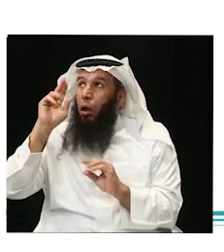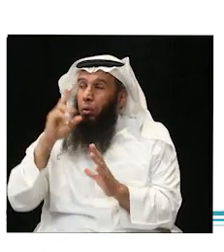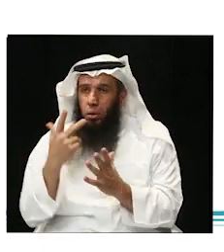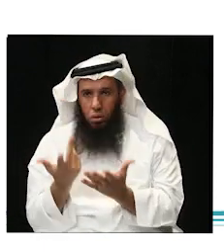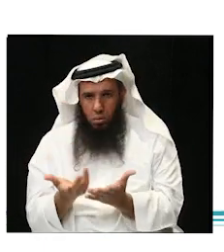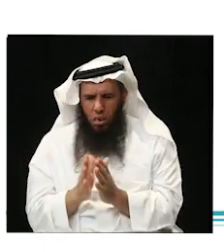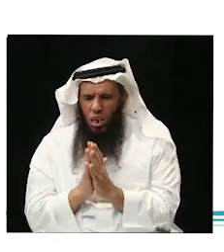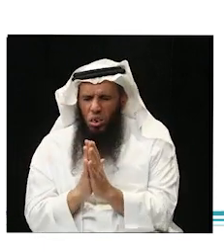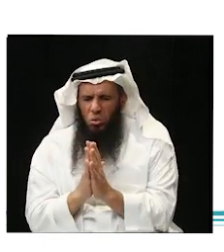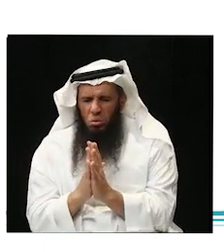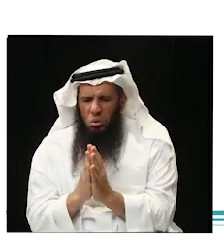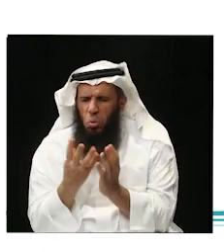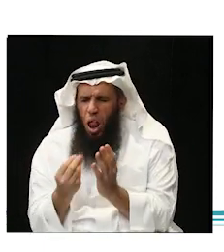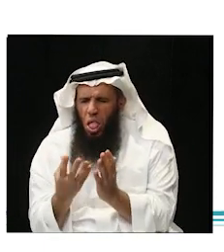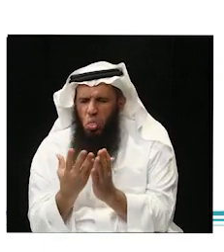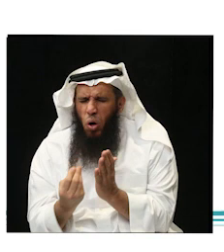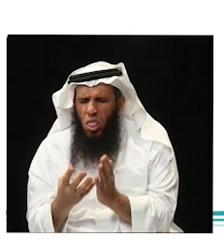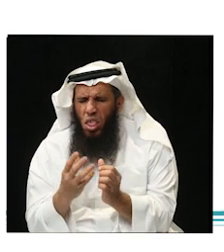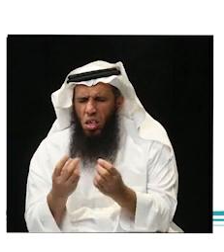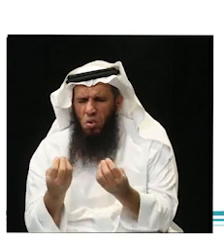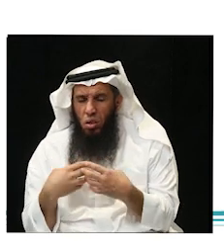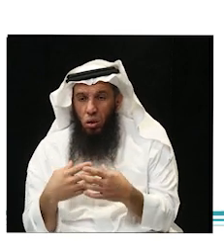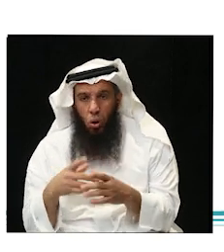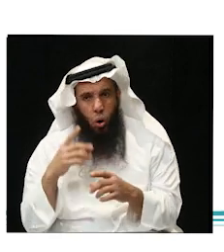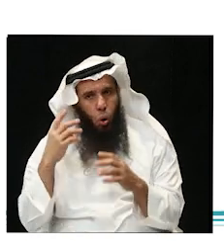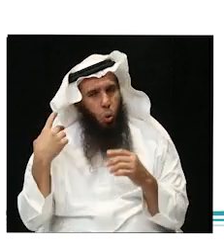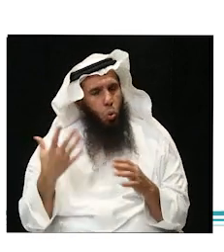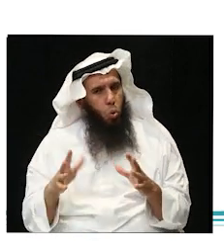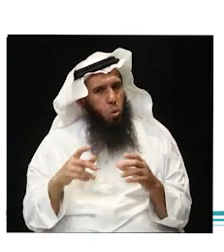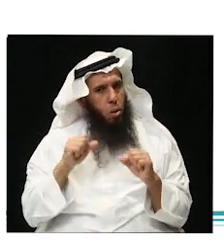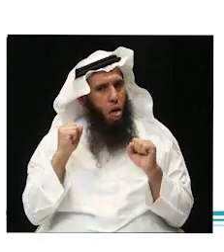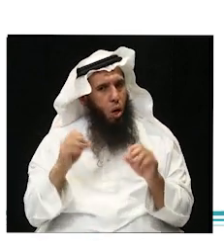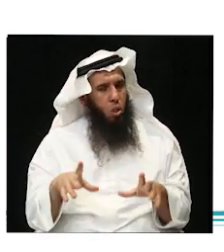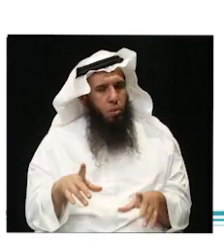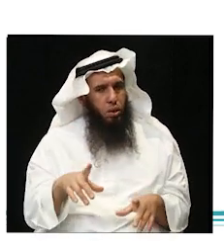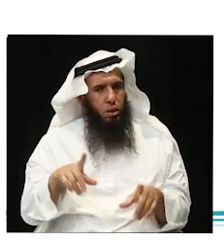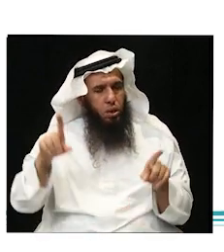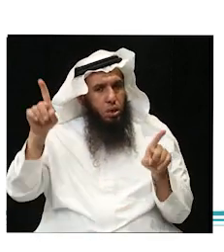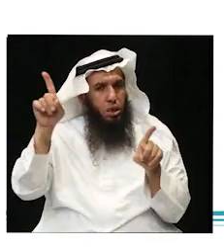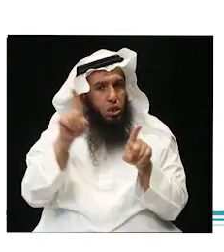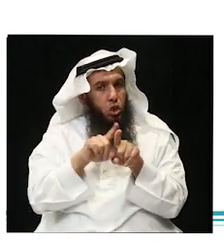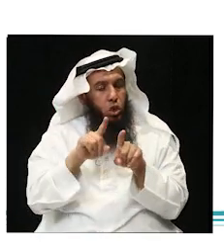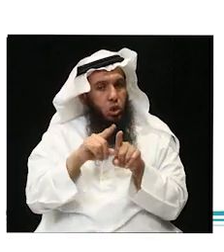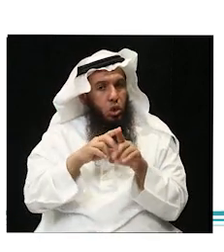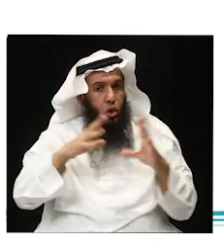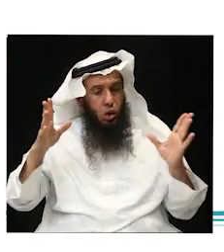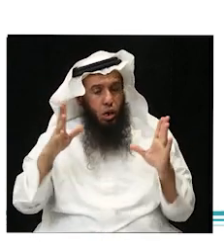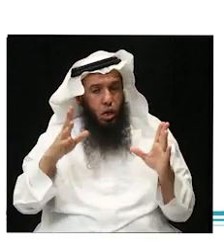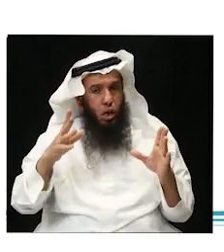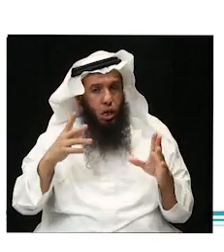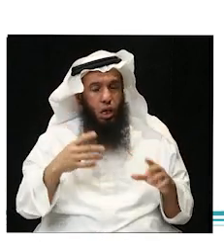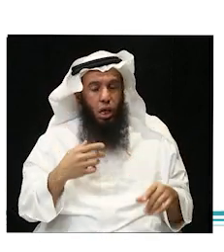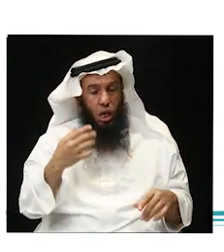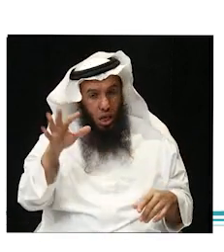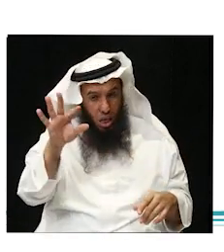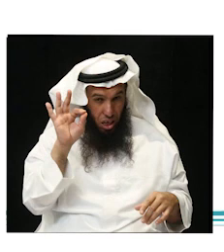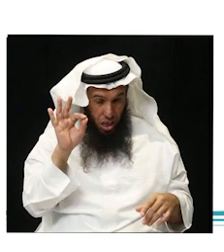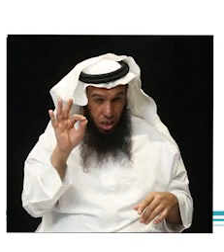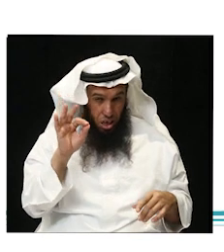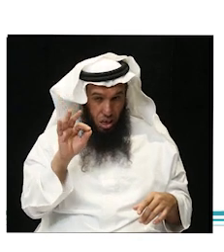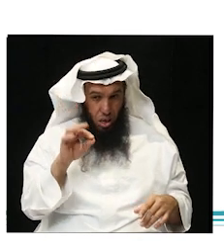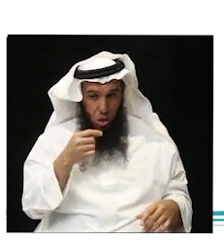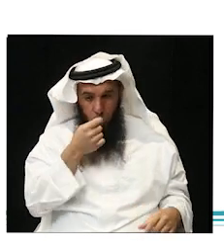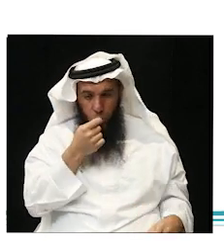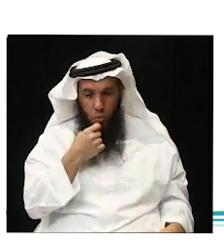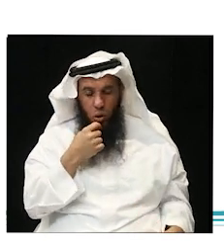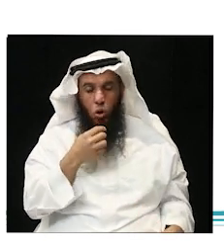يحبونهم كحب الله. الأنداد يعني الأمثال والنظراء، إما يحب لها أشخاص أو يحب لها أولياء أو يحب قبور كأنه يحب